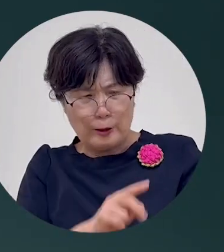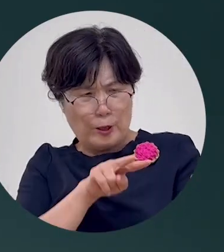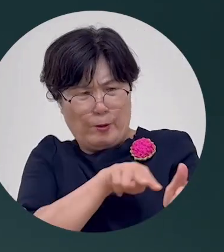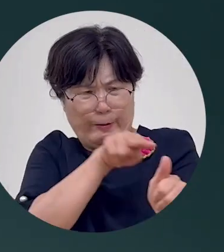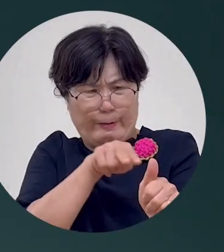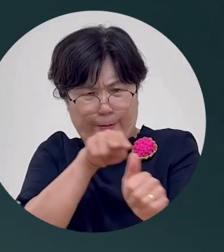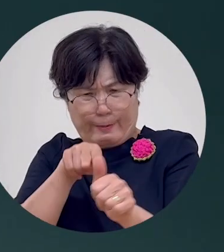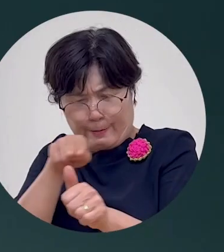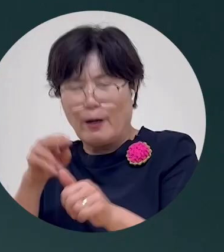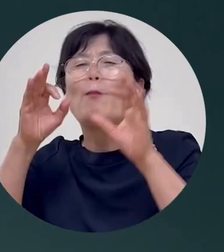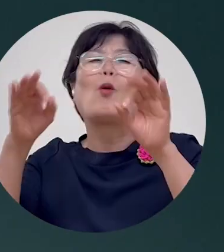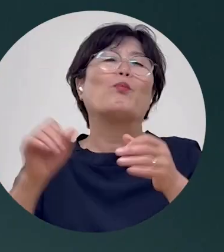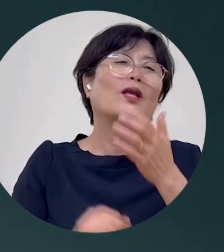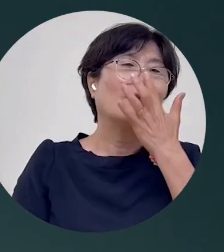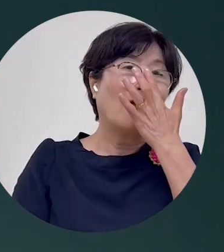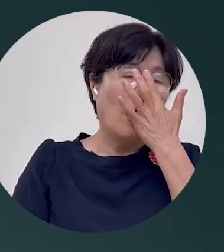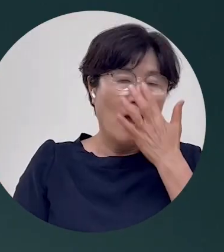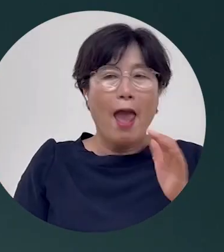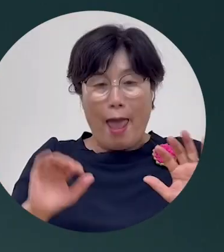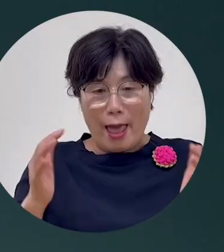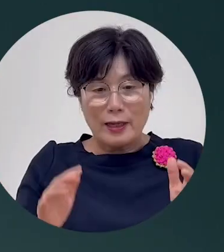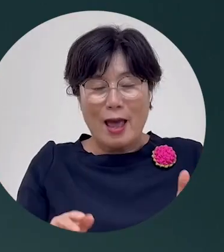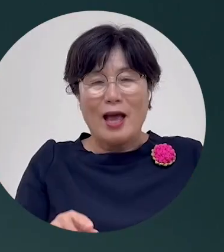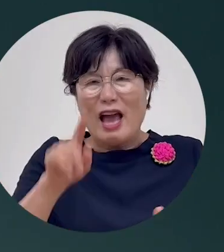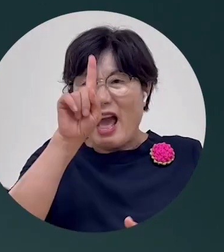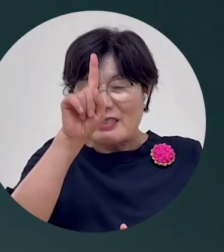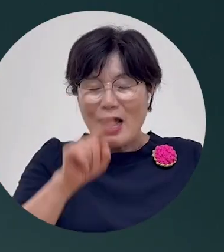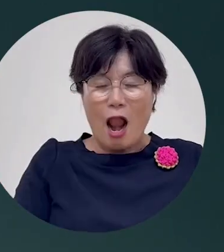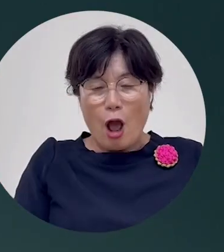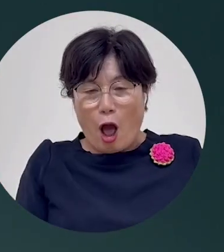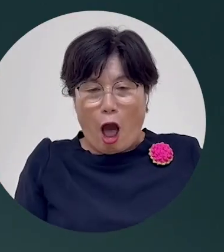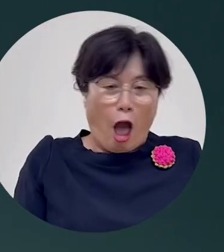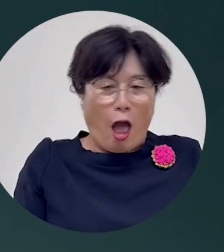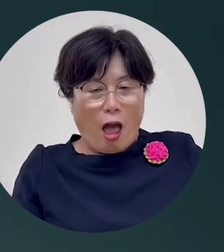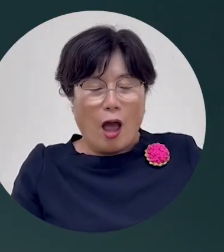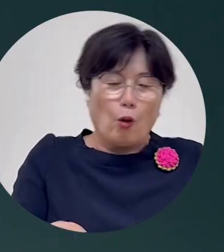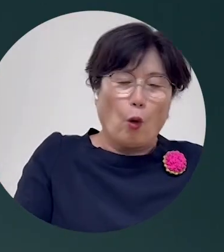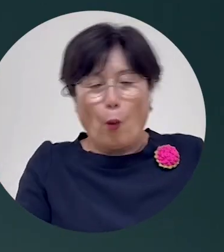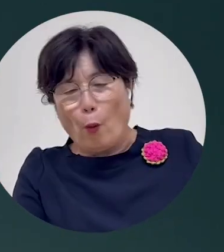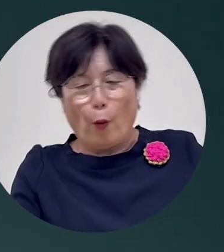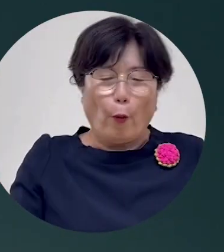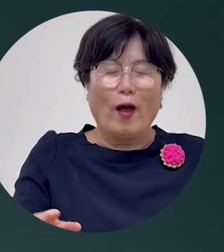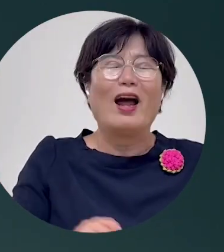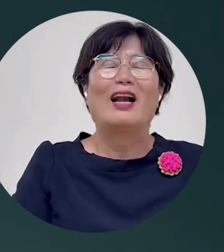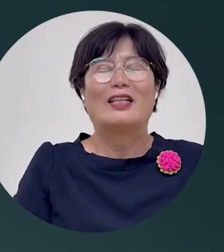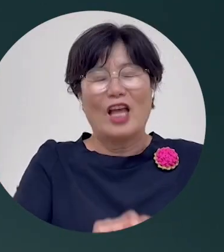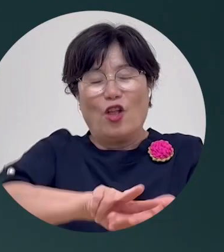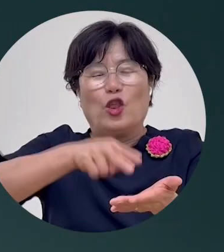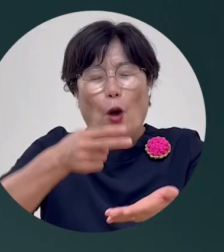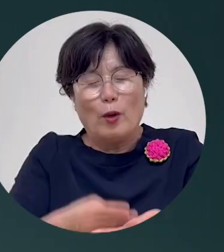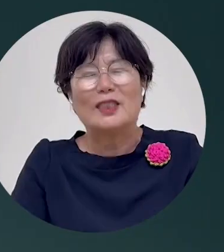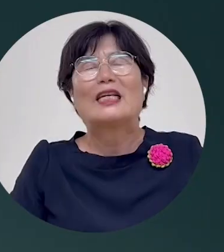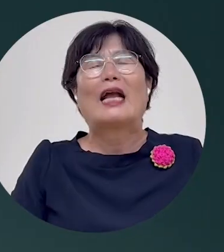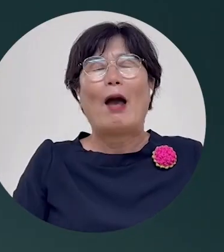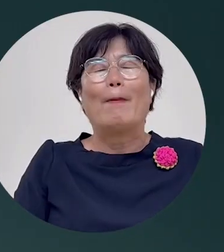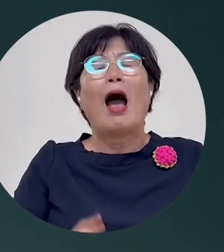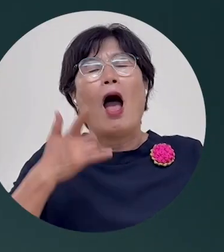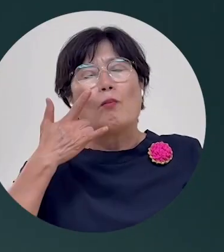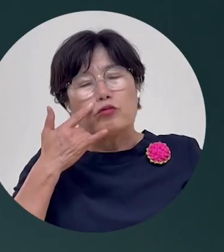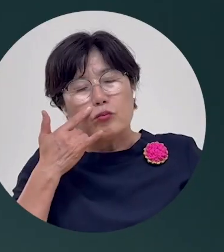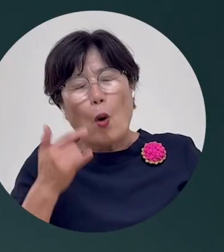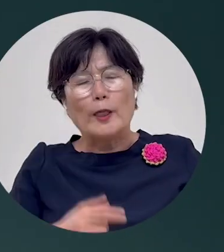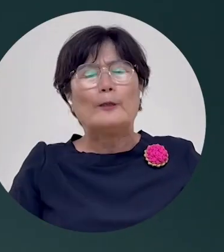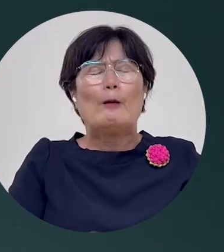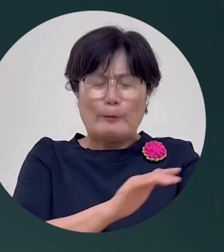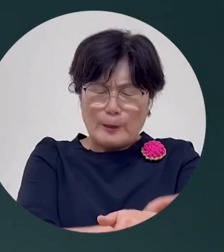예? 혹시 아장아장 걷다가 중심을 잃고 넘어질까 봐서 아기를 잘 살펴요? 대충